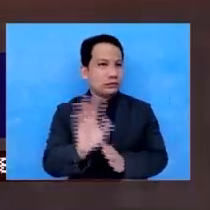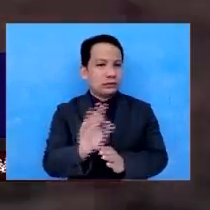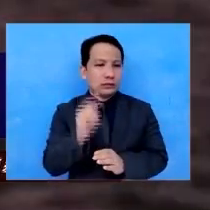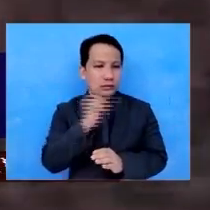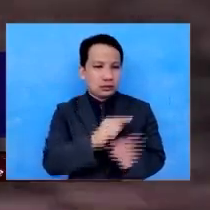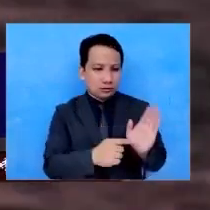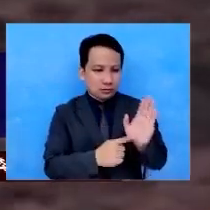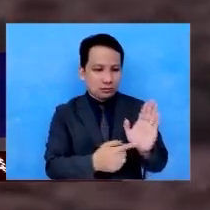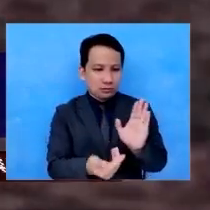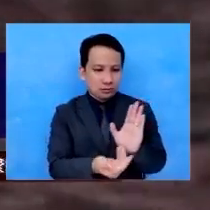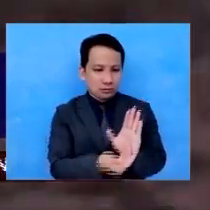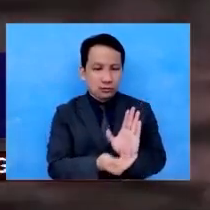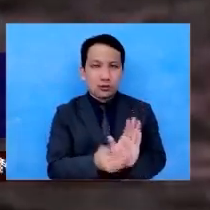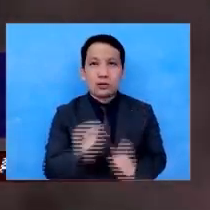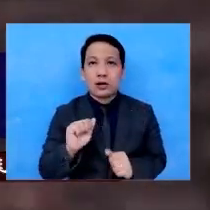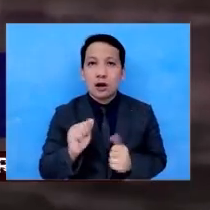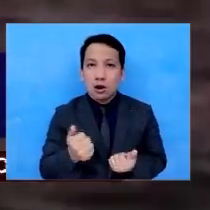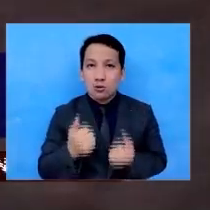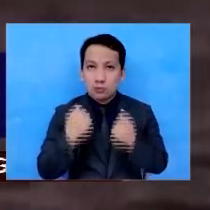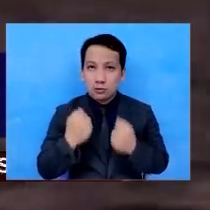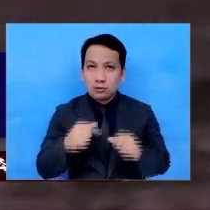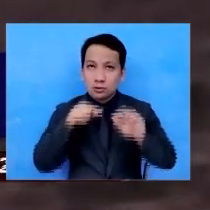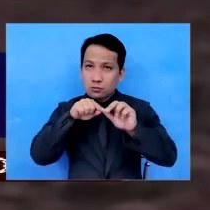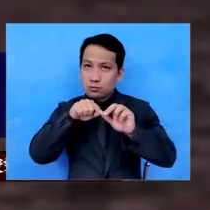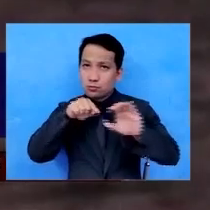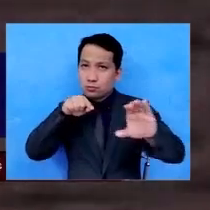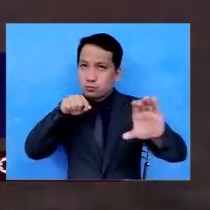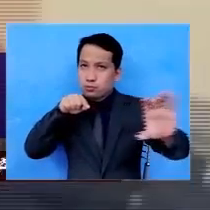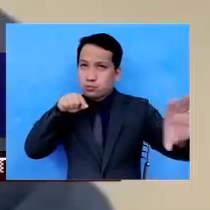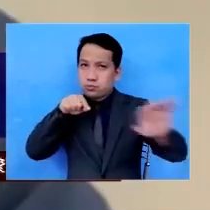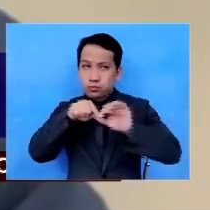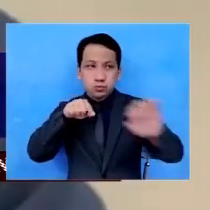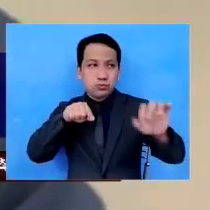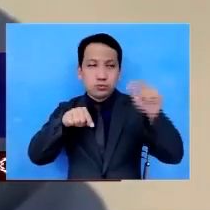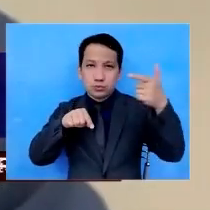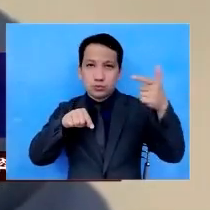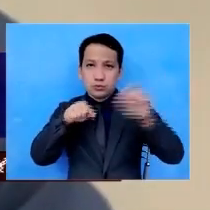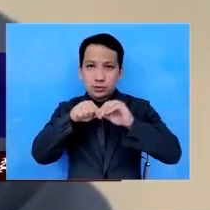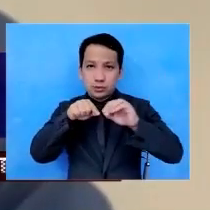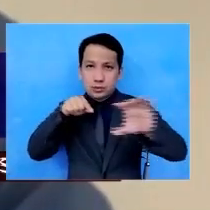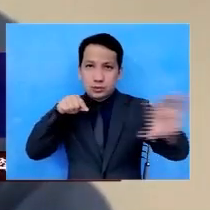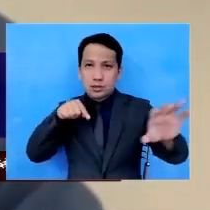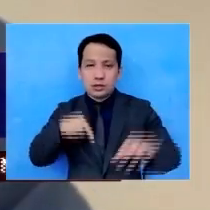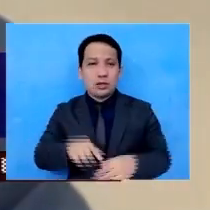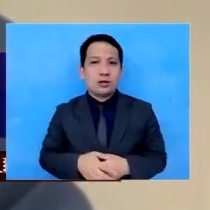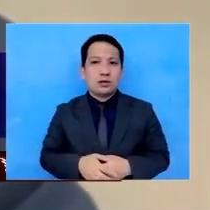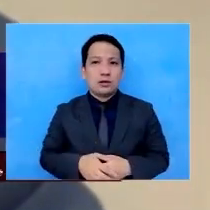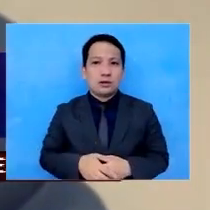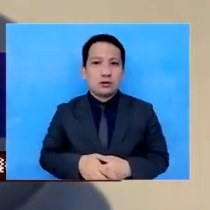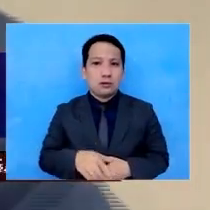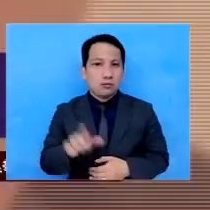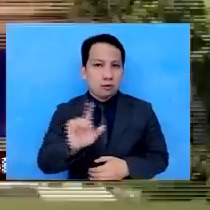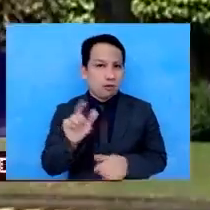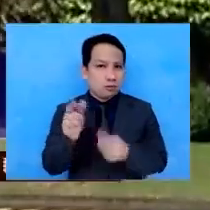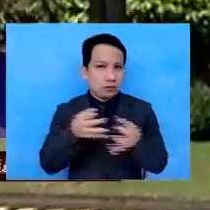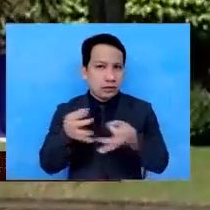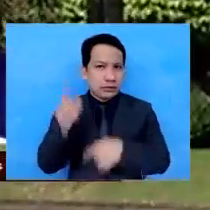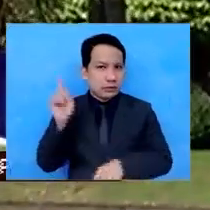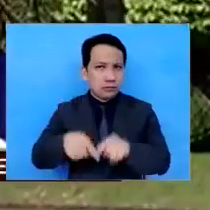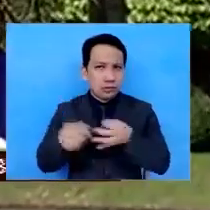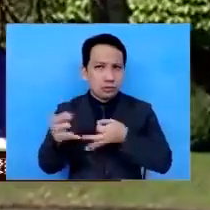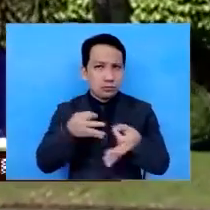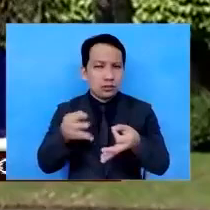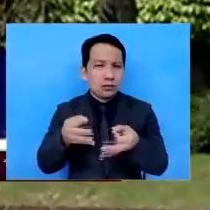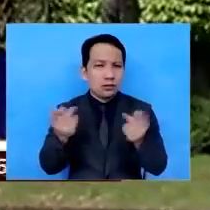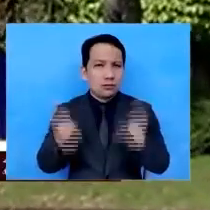doon kung gaano kalakas, no, yung intensity ng green laser. Without actually explaining further.